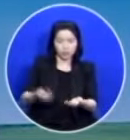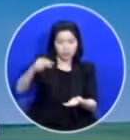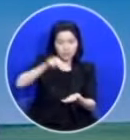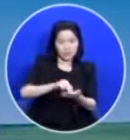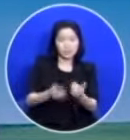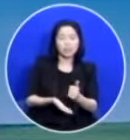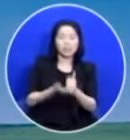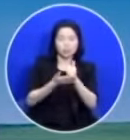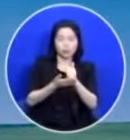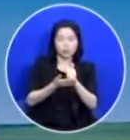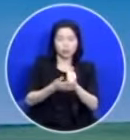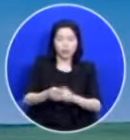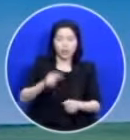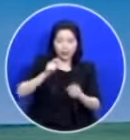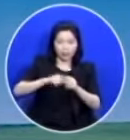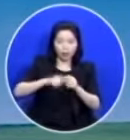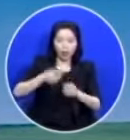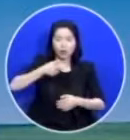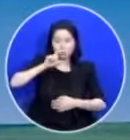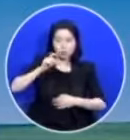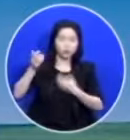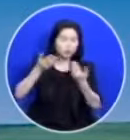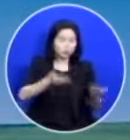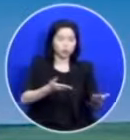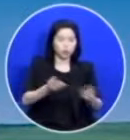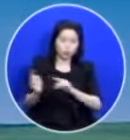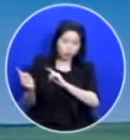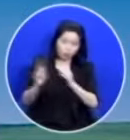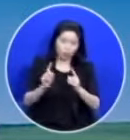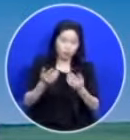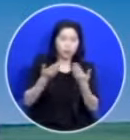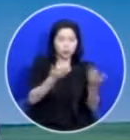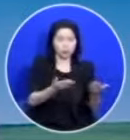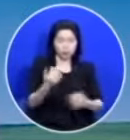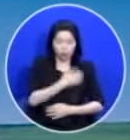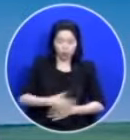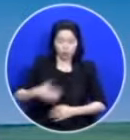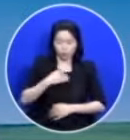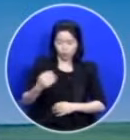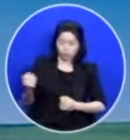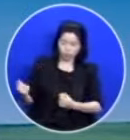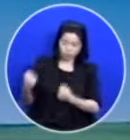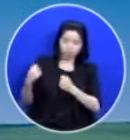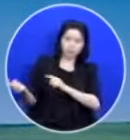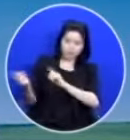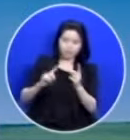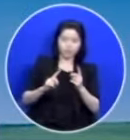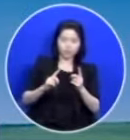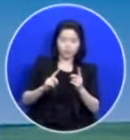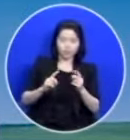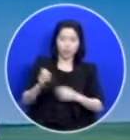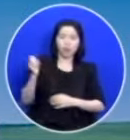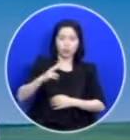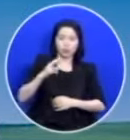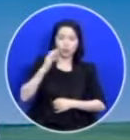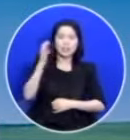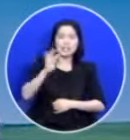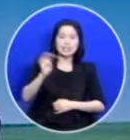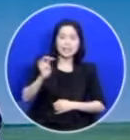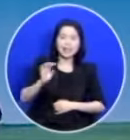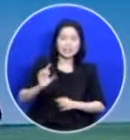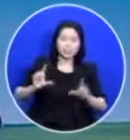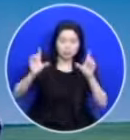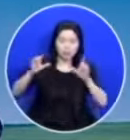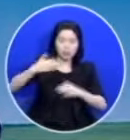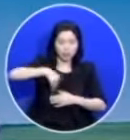일으키셔서과 물을 주고 그를 회복시키 회복시키 그리고는 40일을 가게해서